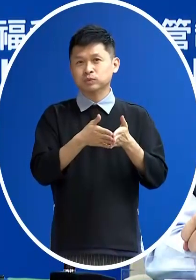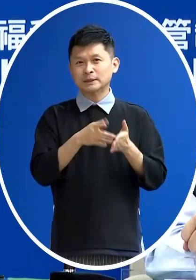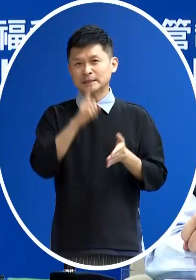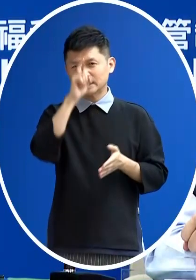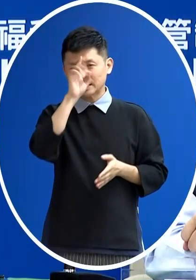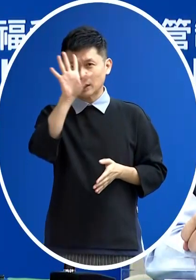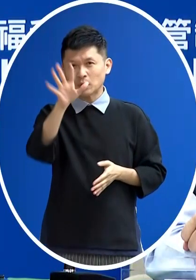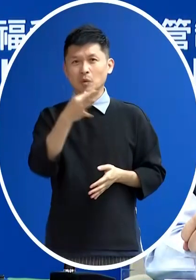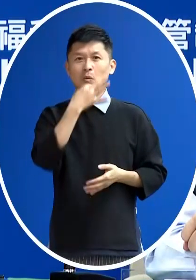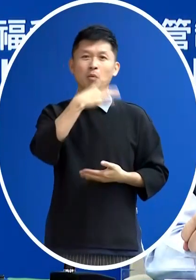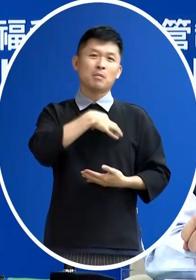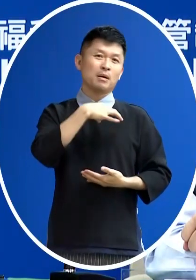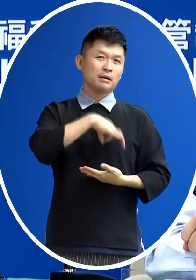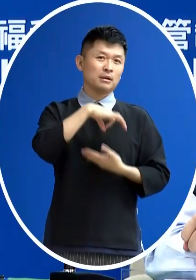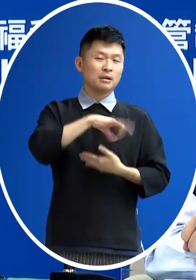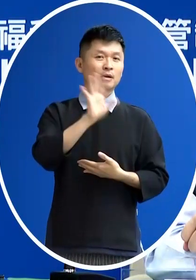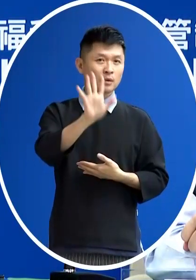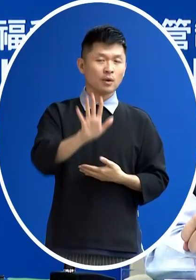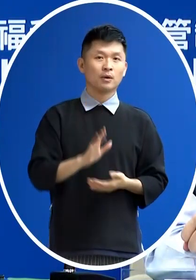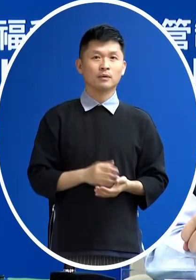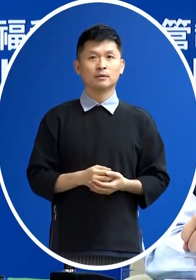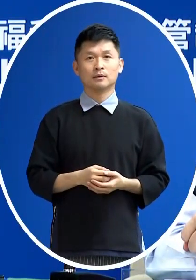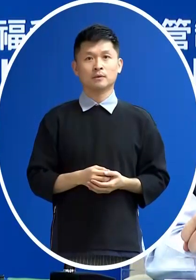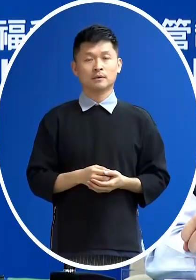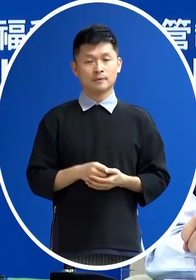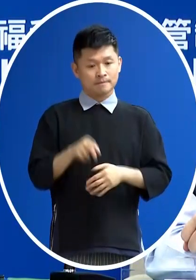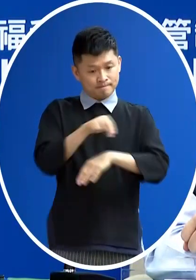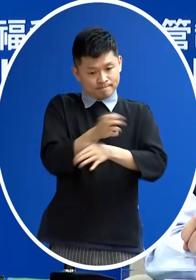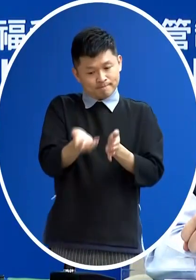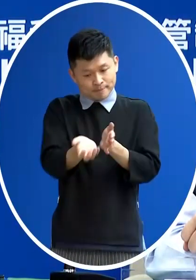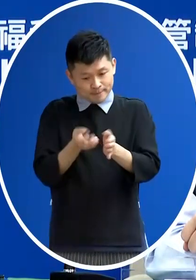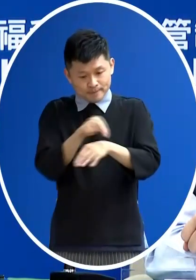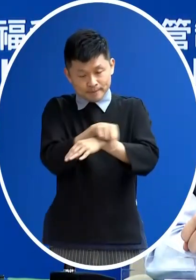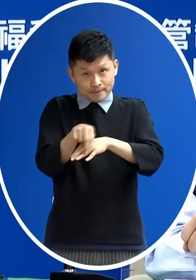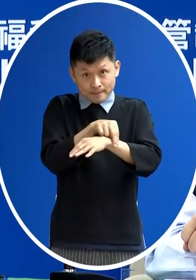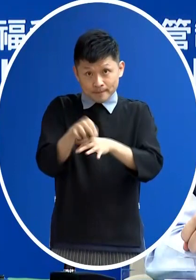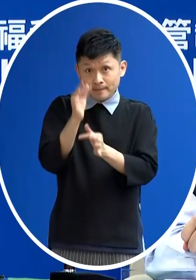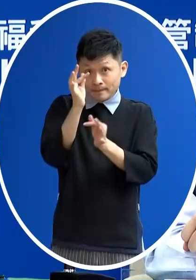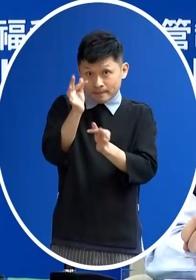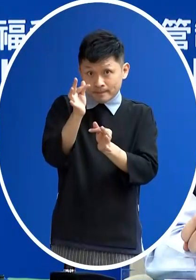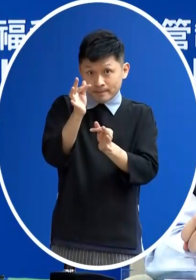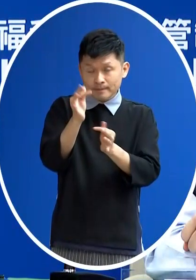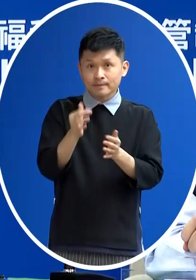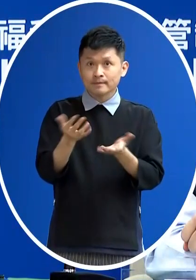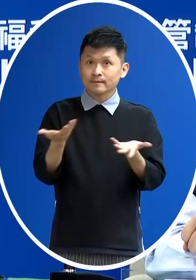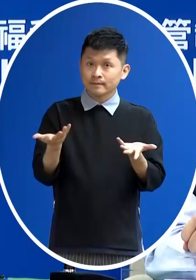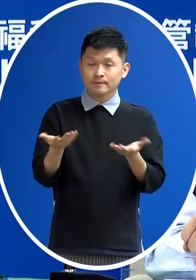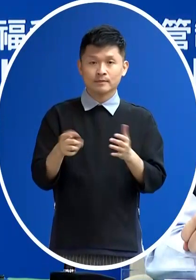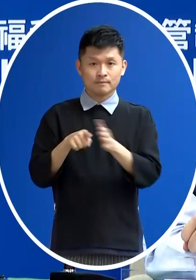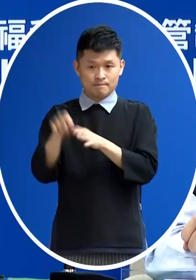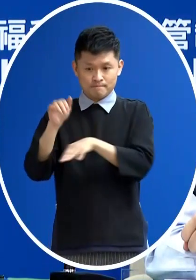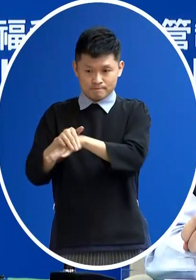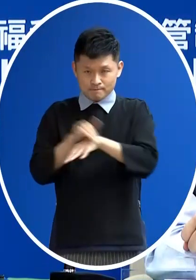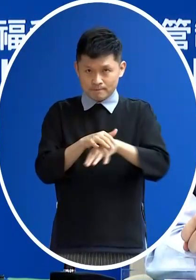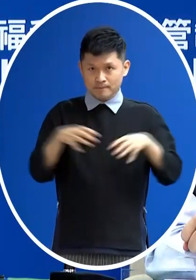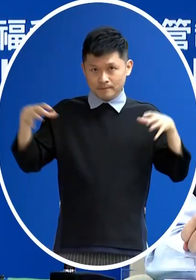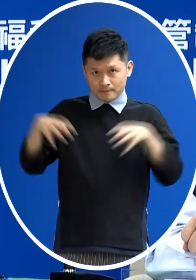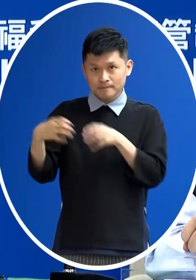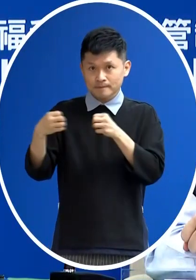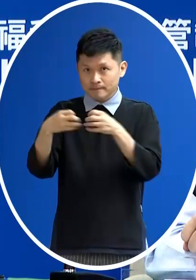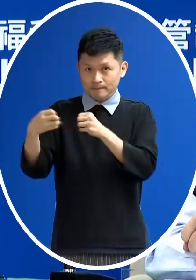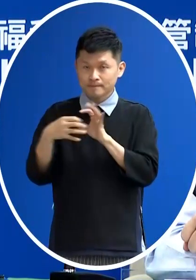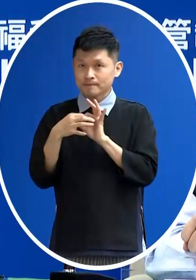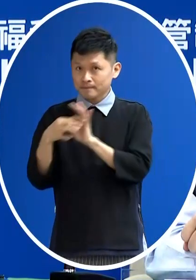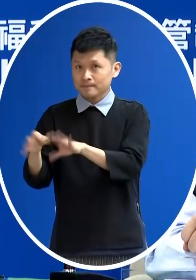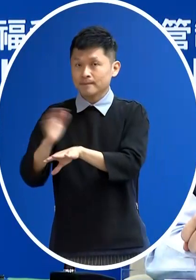害，哦，那怎么样做一个最好的规划？那指挥中心会跟专家持续的讨论。